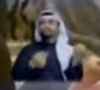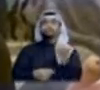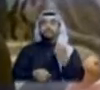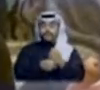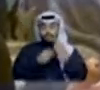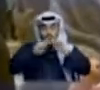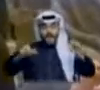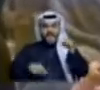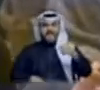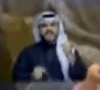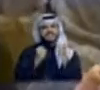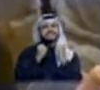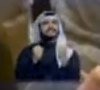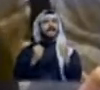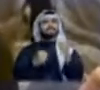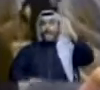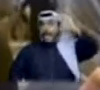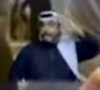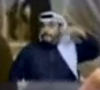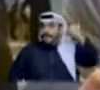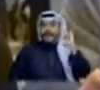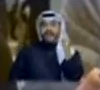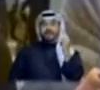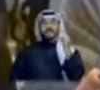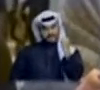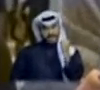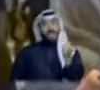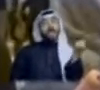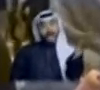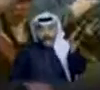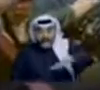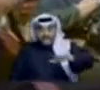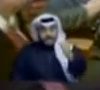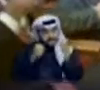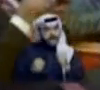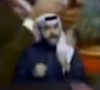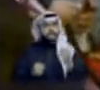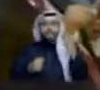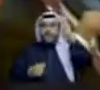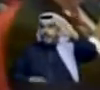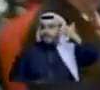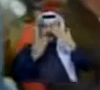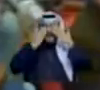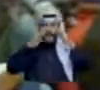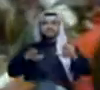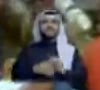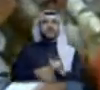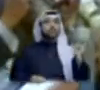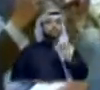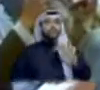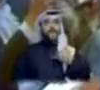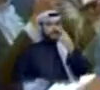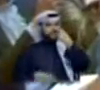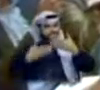هناك صعوبات تعاني منها المرأة بصفة عامة، فالمرأة الكفيفة أيضا تعاني بصفة خاصة. جلسات عمل وورش